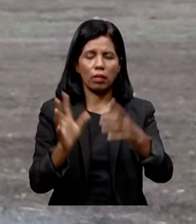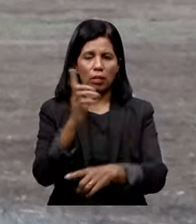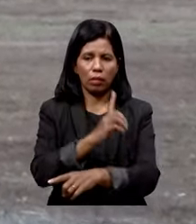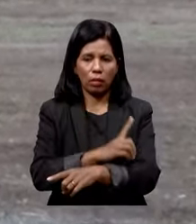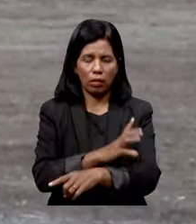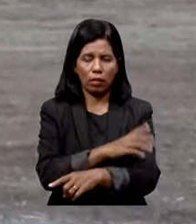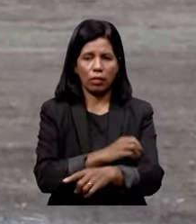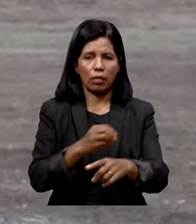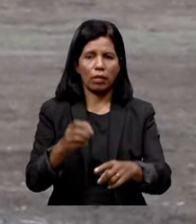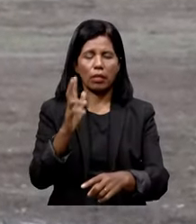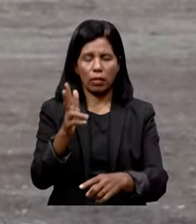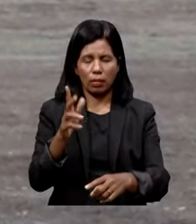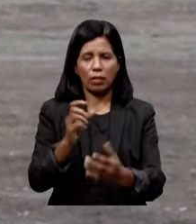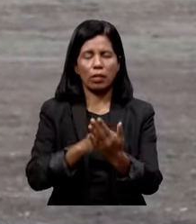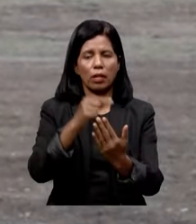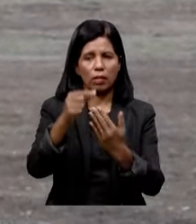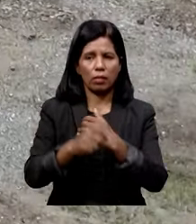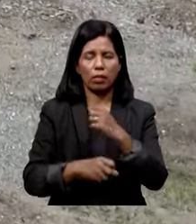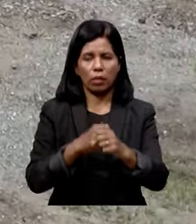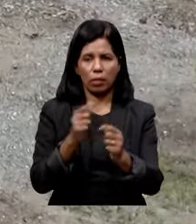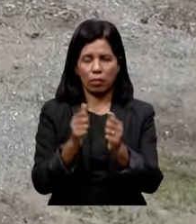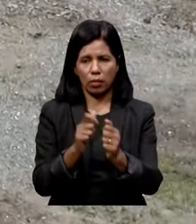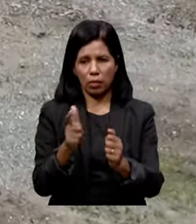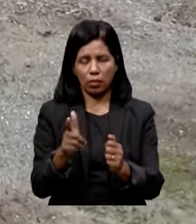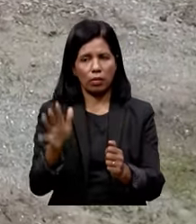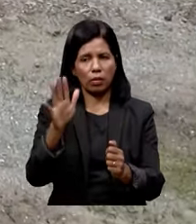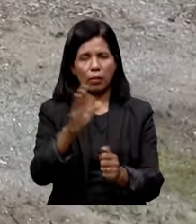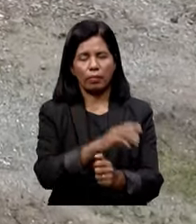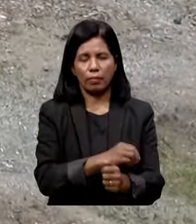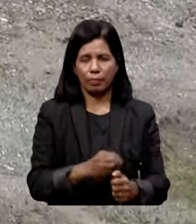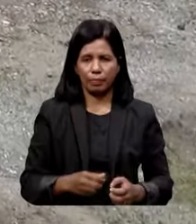consulta popular 30 de agosto badala Ronulo Resen Lima. Abraão Amaral, GMN.